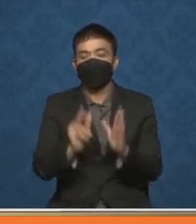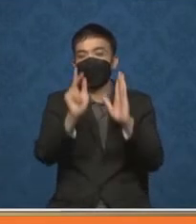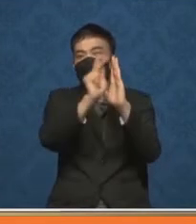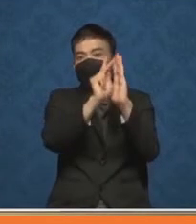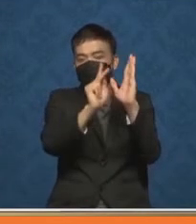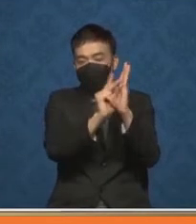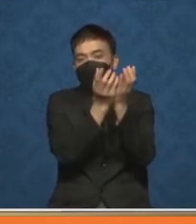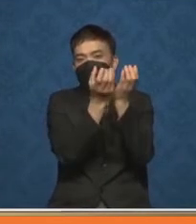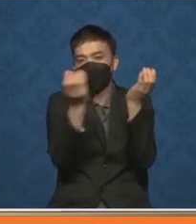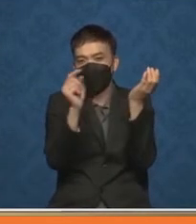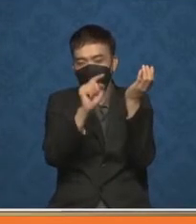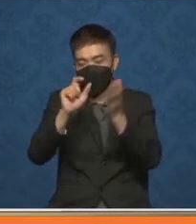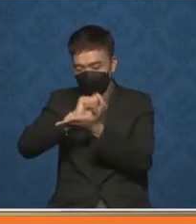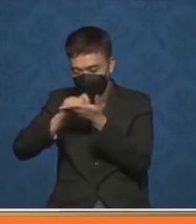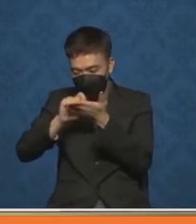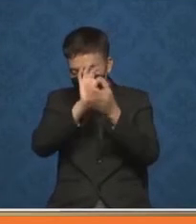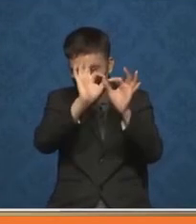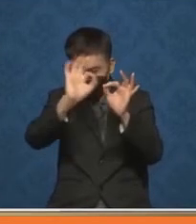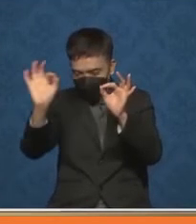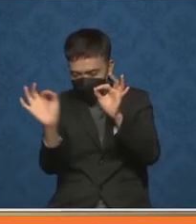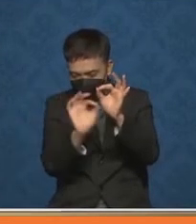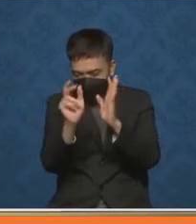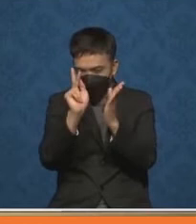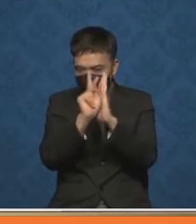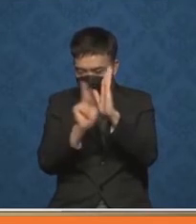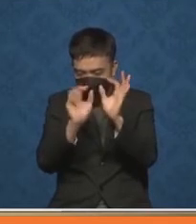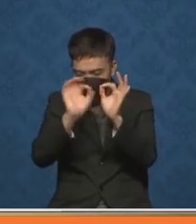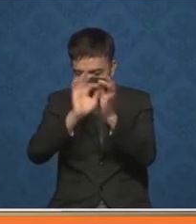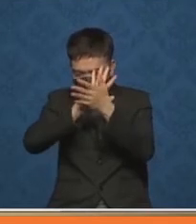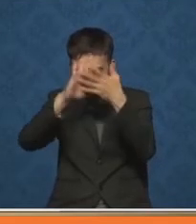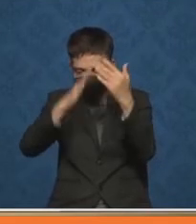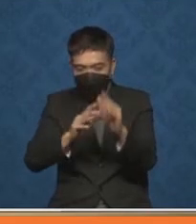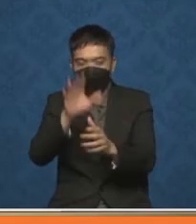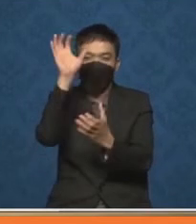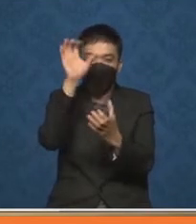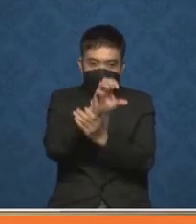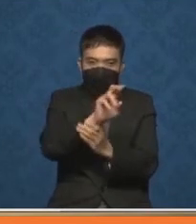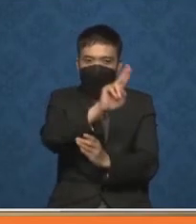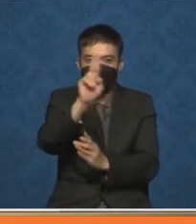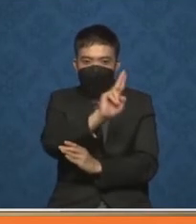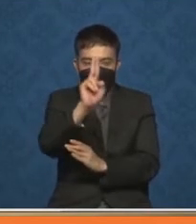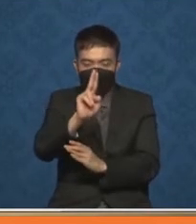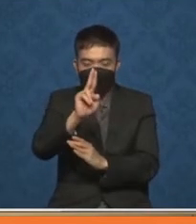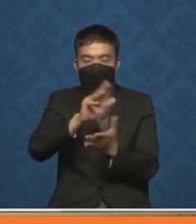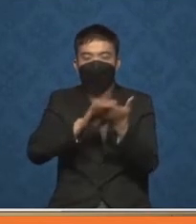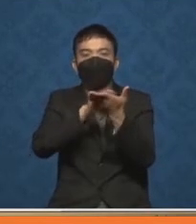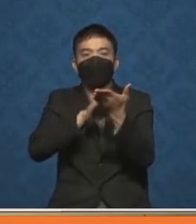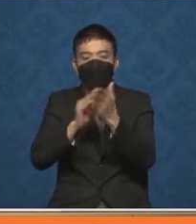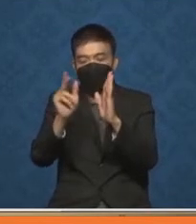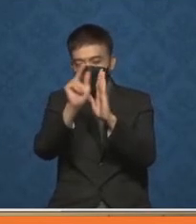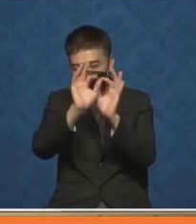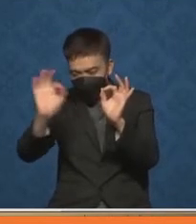มนูญเมื่อร่างรัฐธรรมนูญเสร็จก็เอาร่างรัฐธรรมนูญนี้ออกมาให้ประชาชนลงประชาม